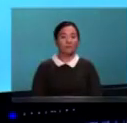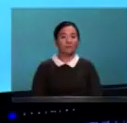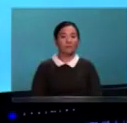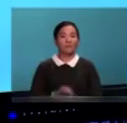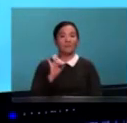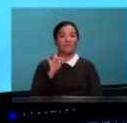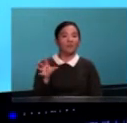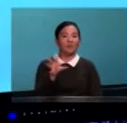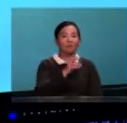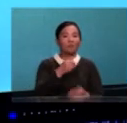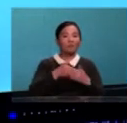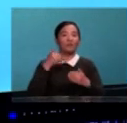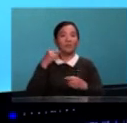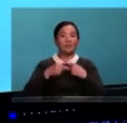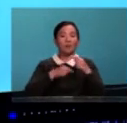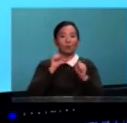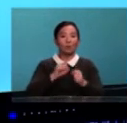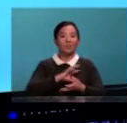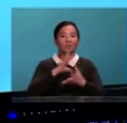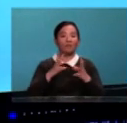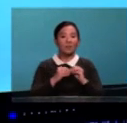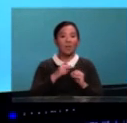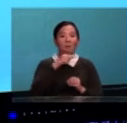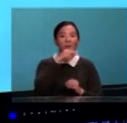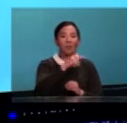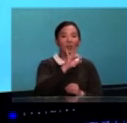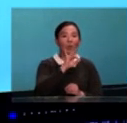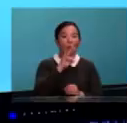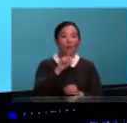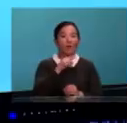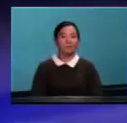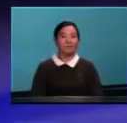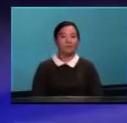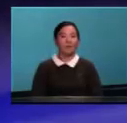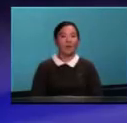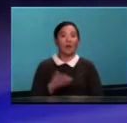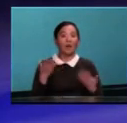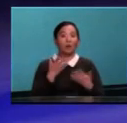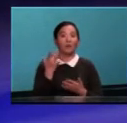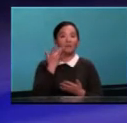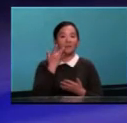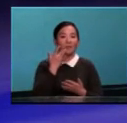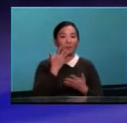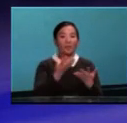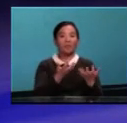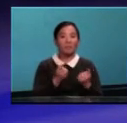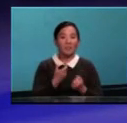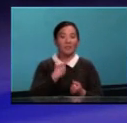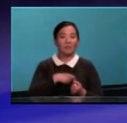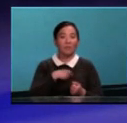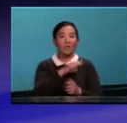Из всего вышесказанного мы можем сделать вывод, что перманганат ион – это восстановитель, который принимает к себе